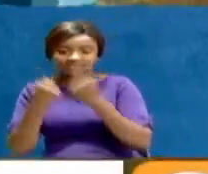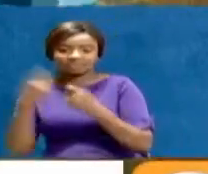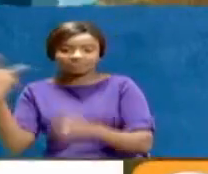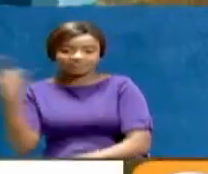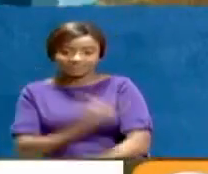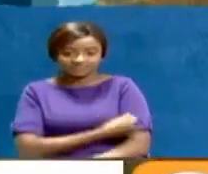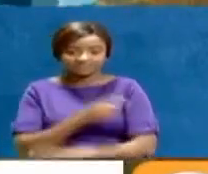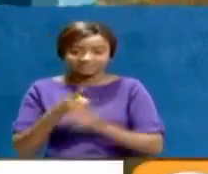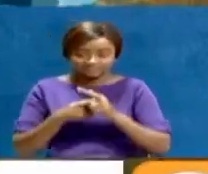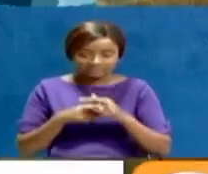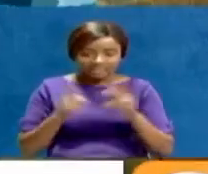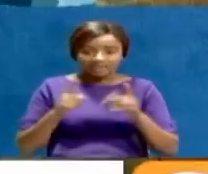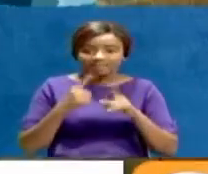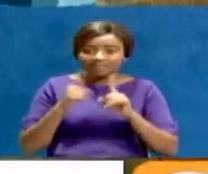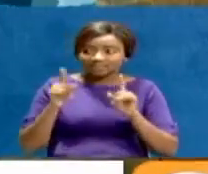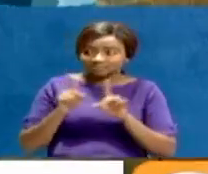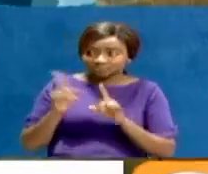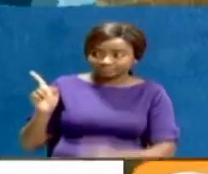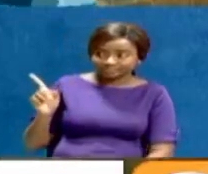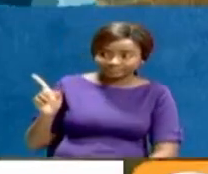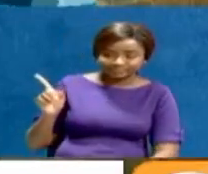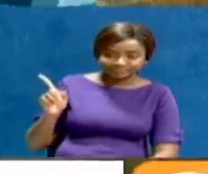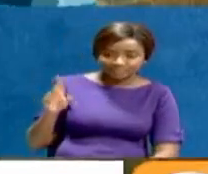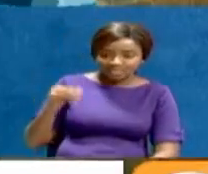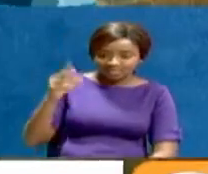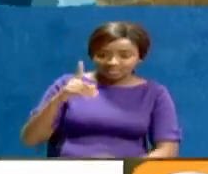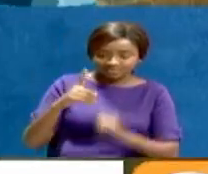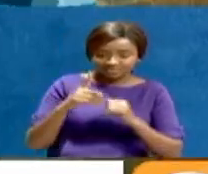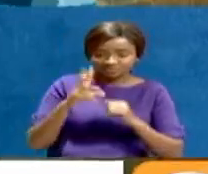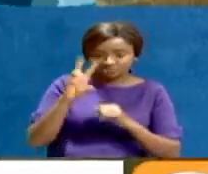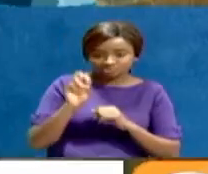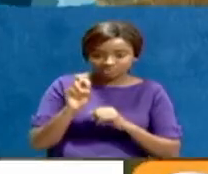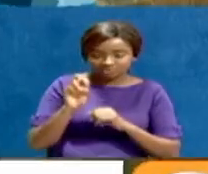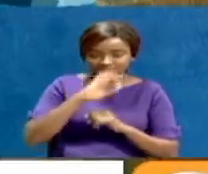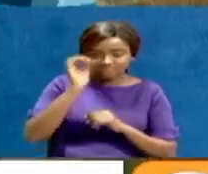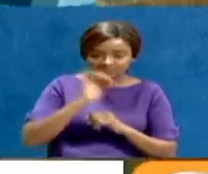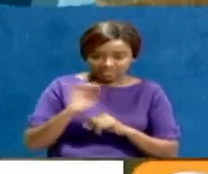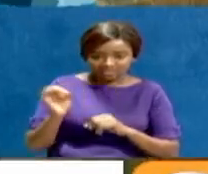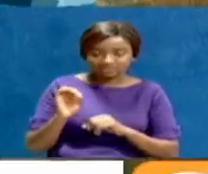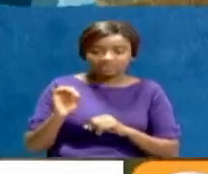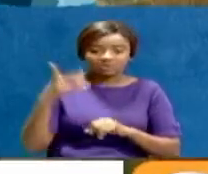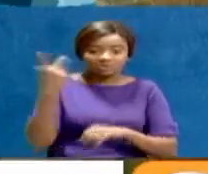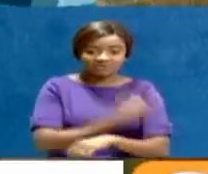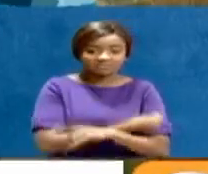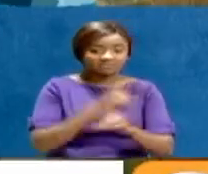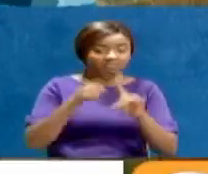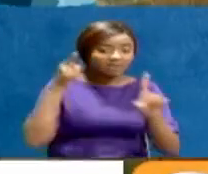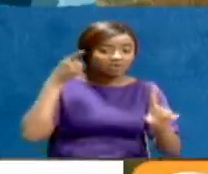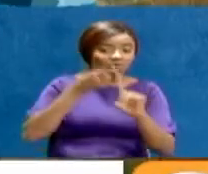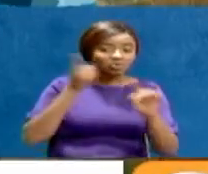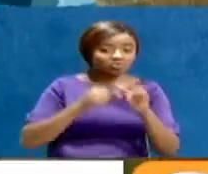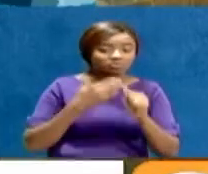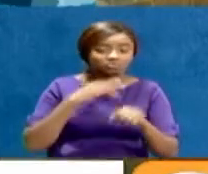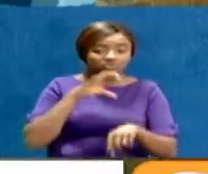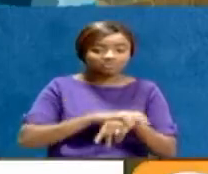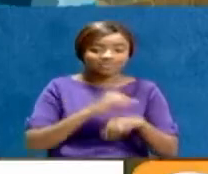hususan ikiwa shirika la COVAX na peana 20% pekee ya chanjo, ilhali lengo ni